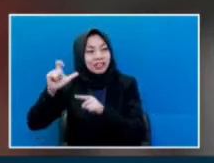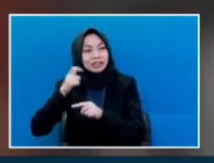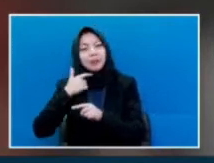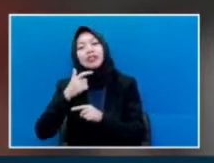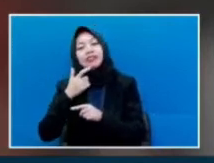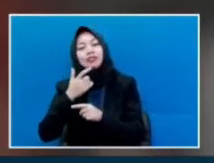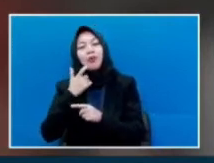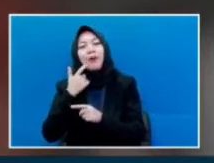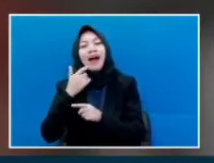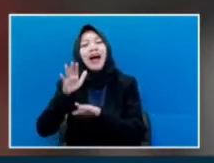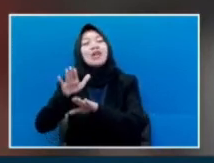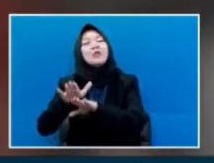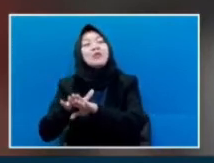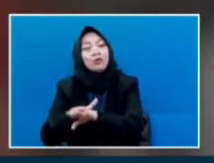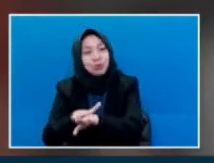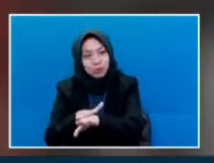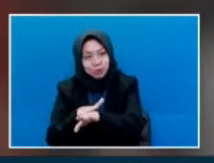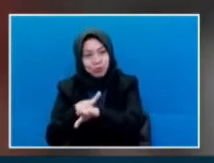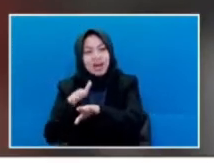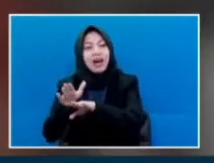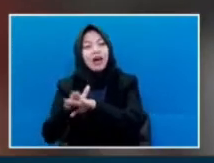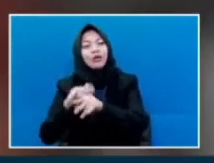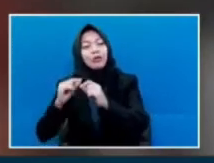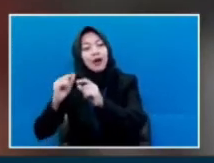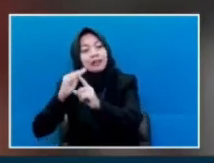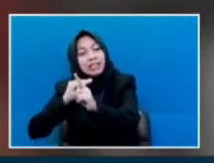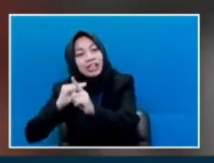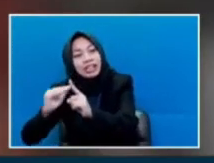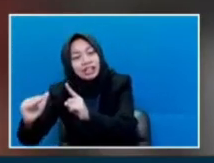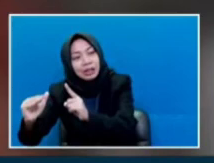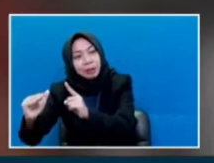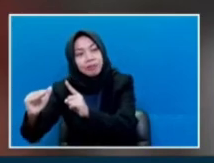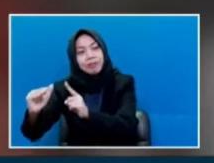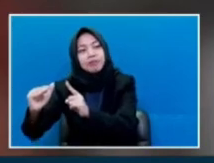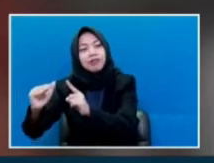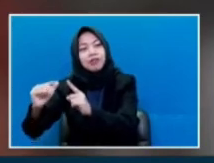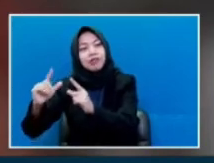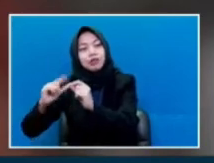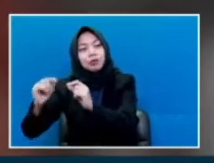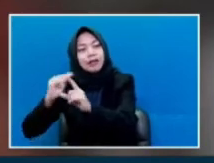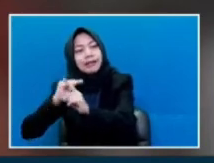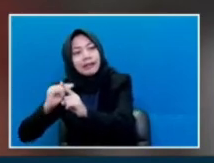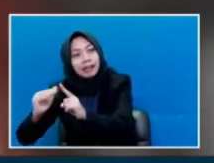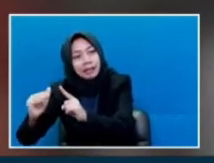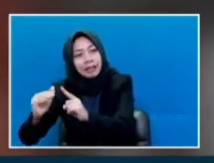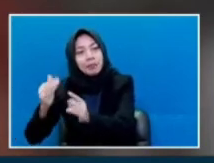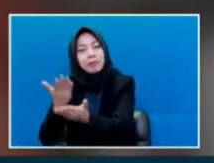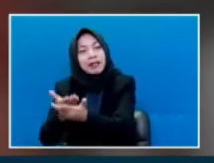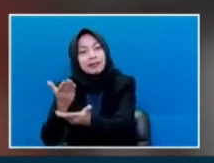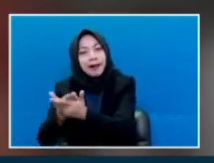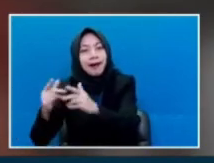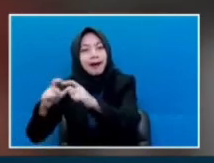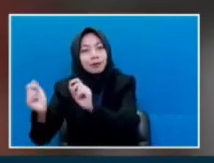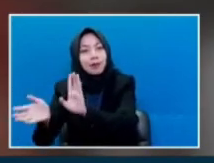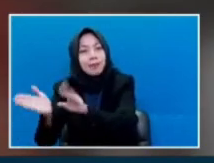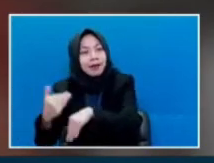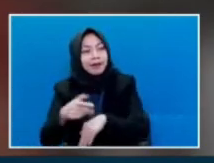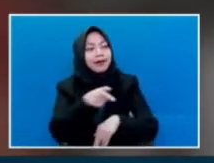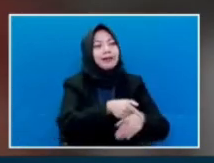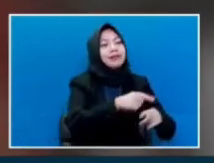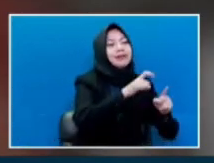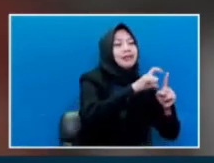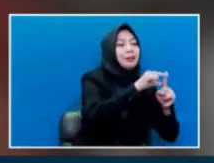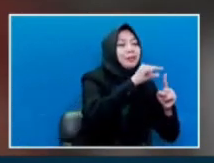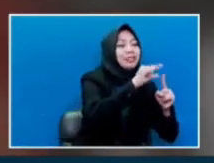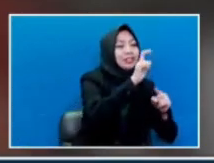kembalikan KTA jadi menurut saya ada perbedaan pelakuan walaupun halus yang kemudian oleh Pak Sekjen Pak Asto